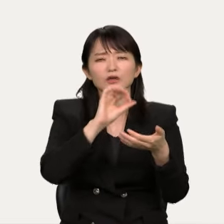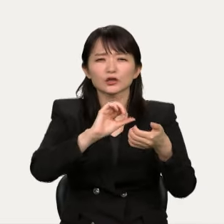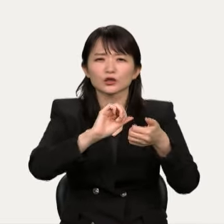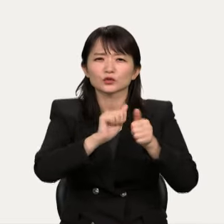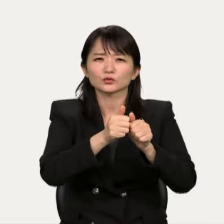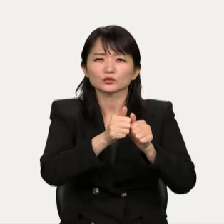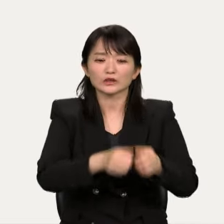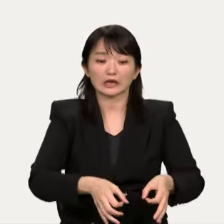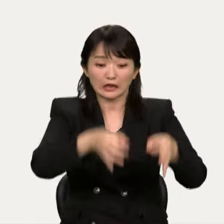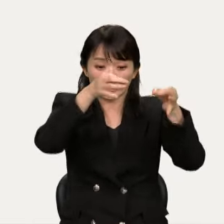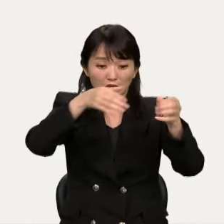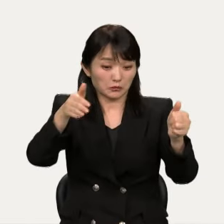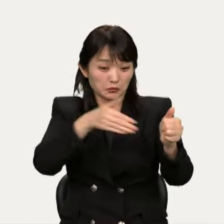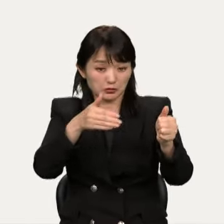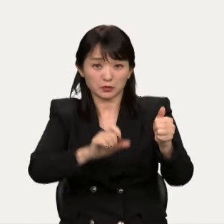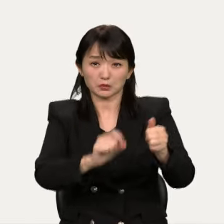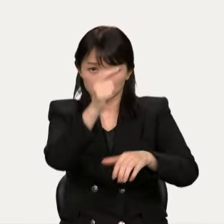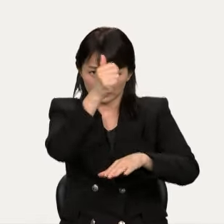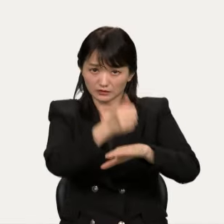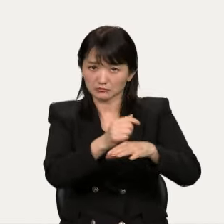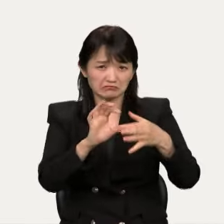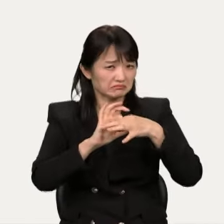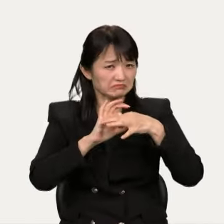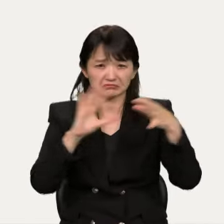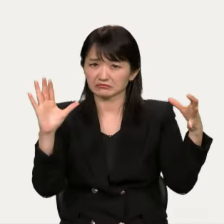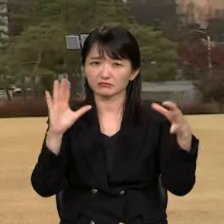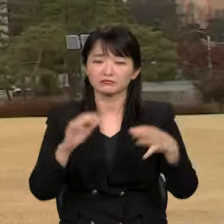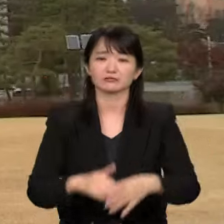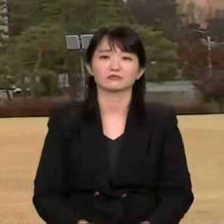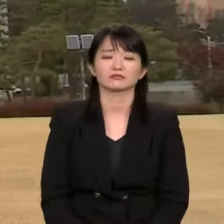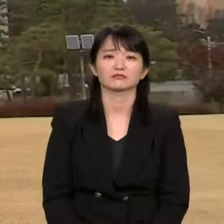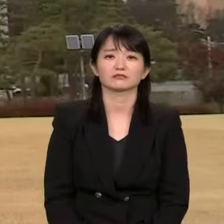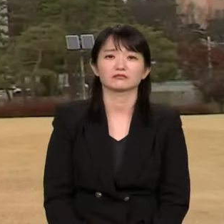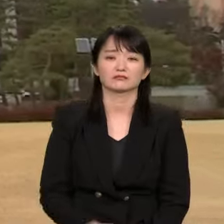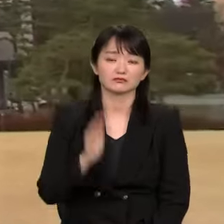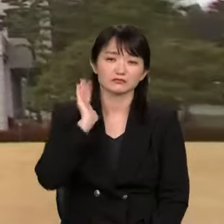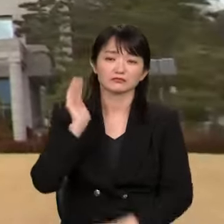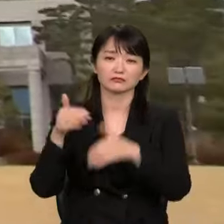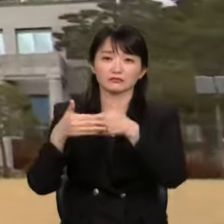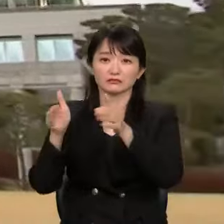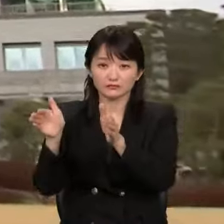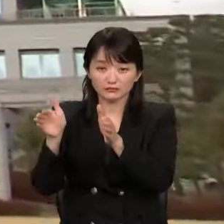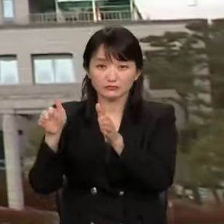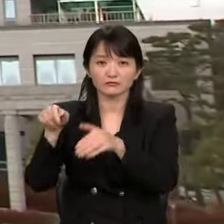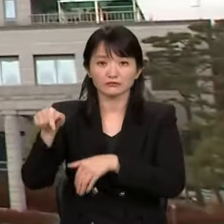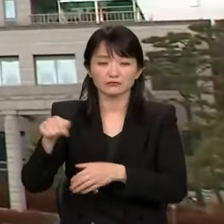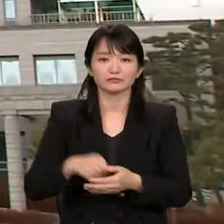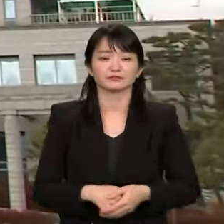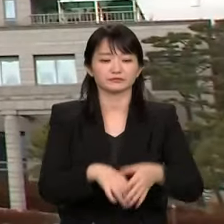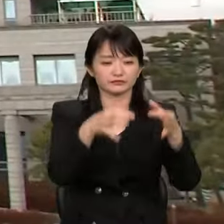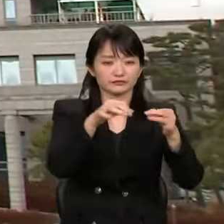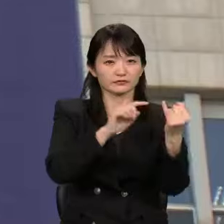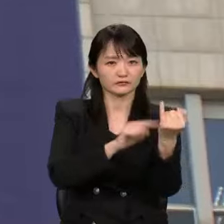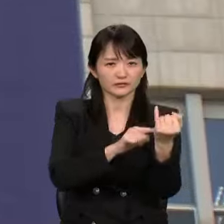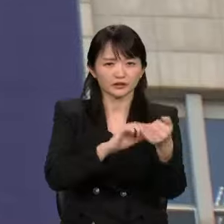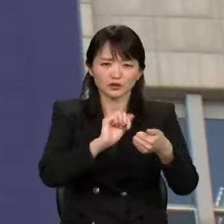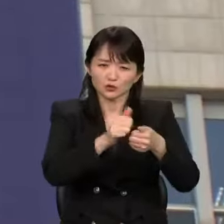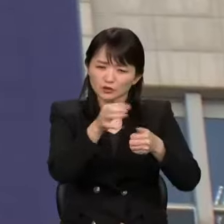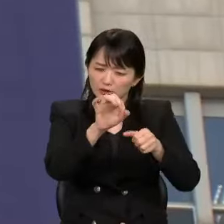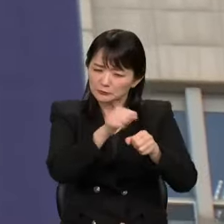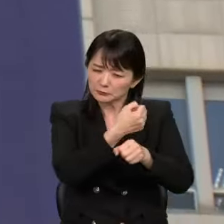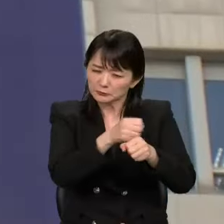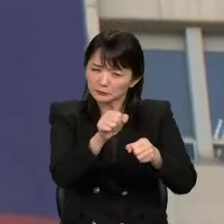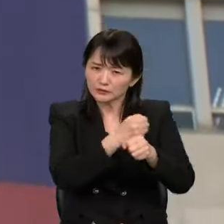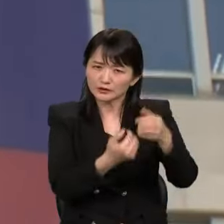행위와 인과관계가 없다고 판단했다고 덧붙였습니다. 대통령실은 그동안 김 여사의 주가 조작 의혹과 관련